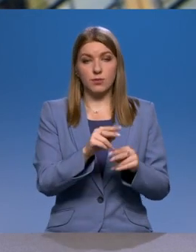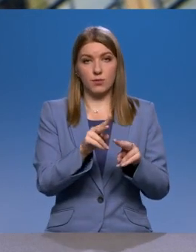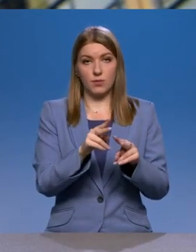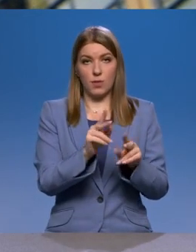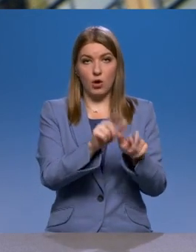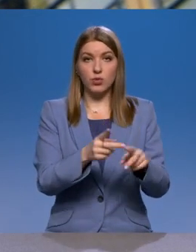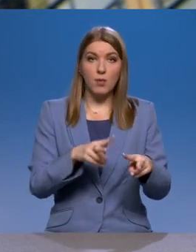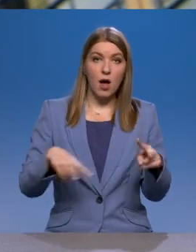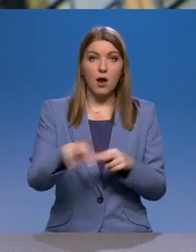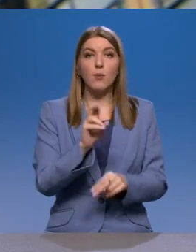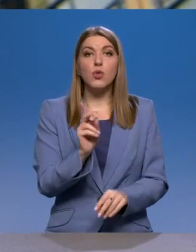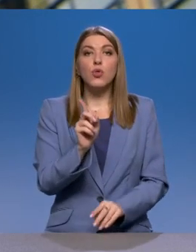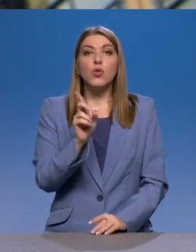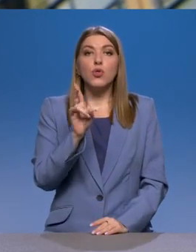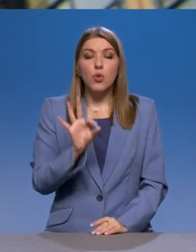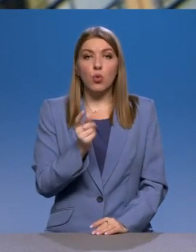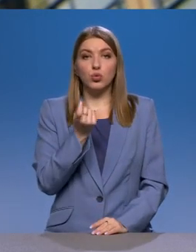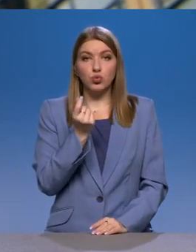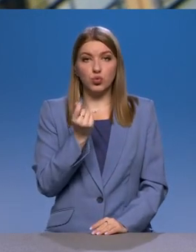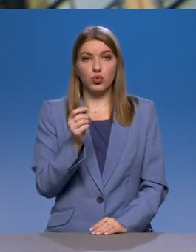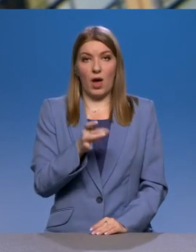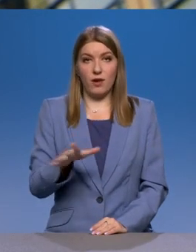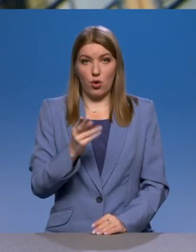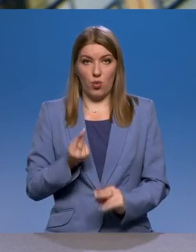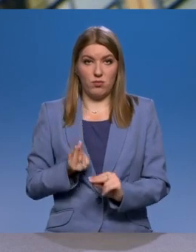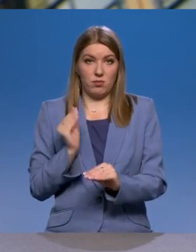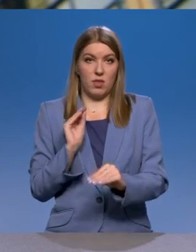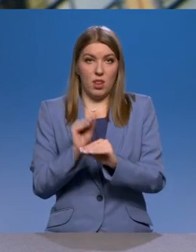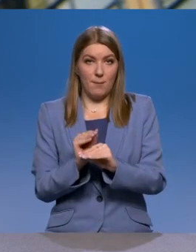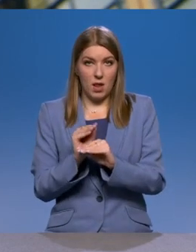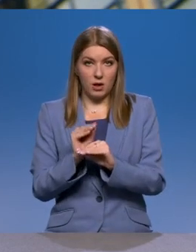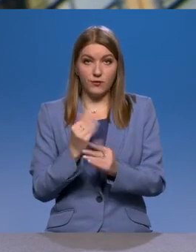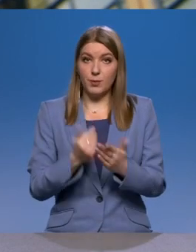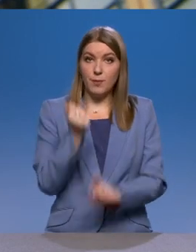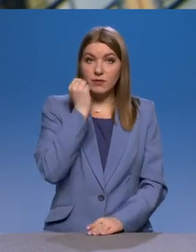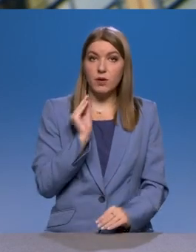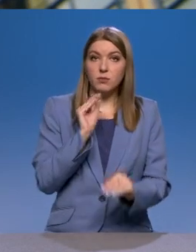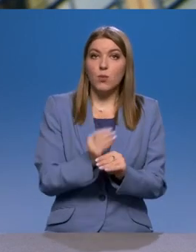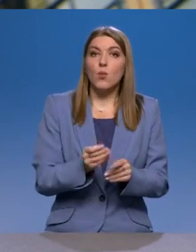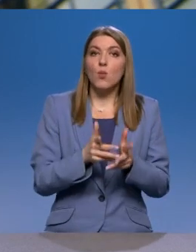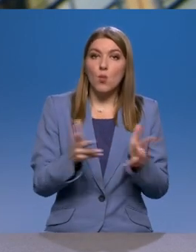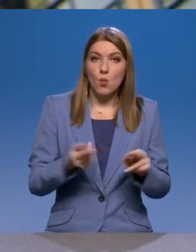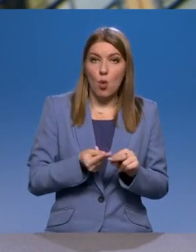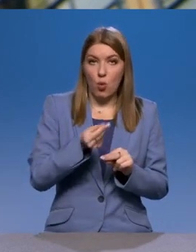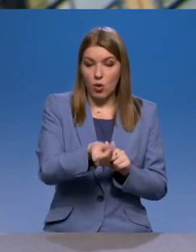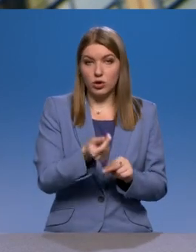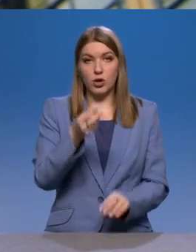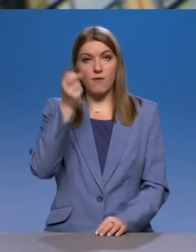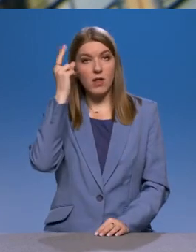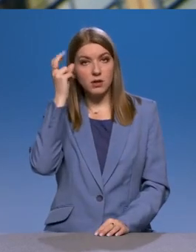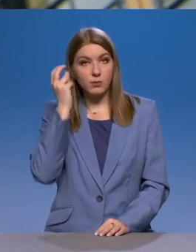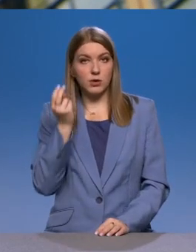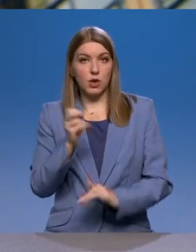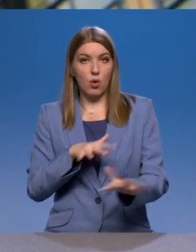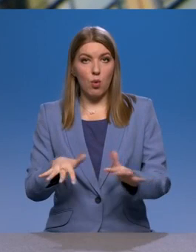федеральному законодательству. Больше, чем, допустим, Москва больше доплачивает, там Владимирская область свои у нее бюджеты, она